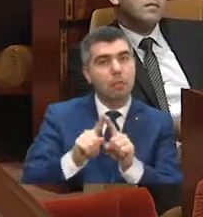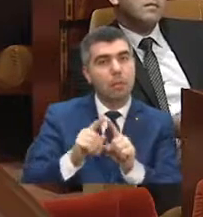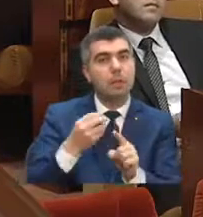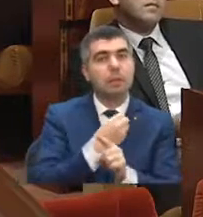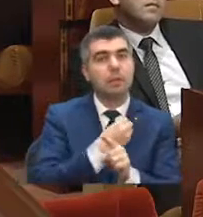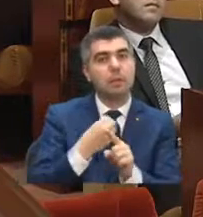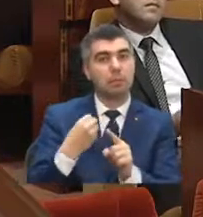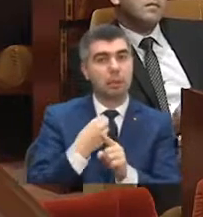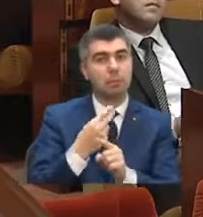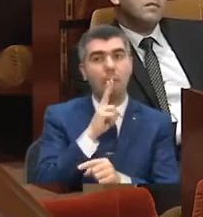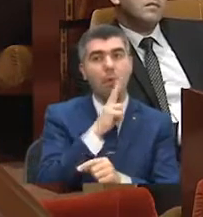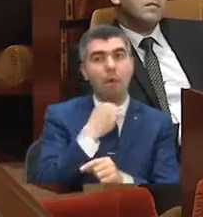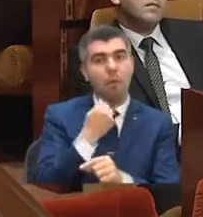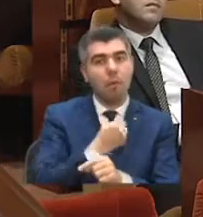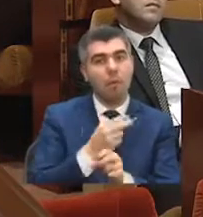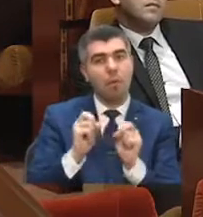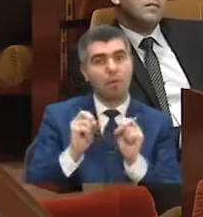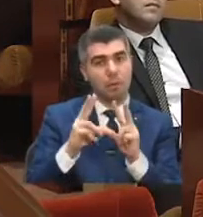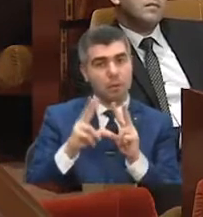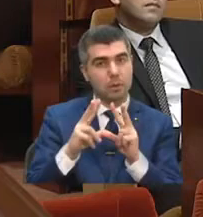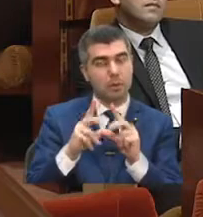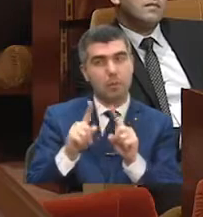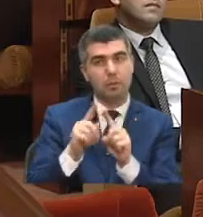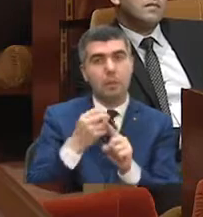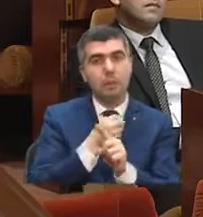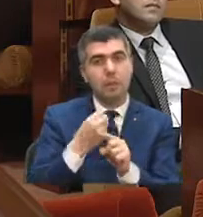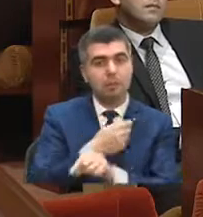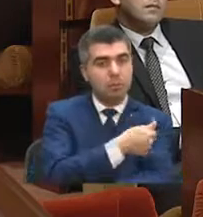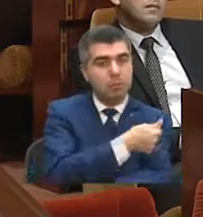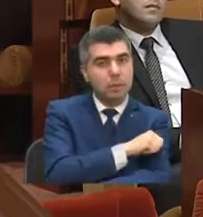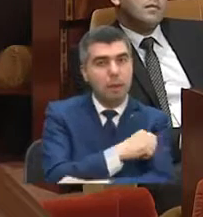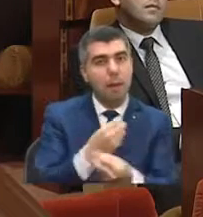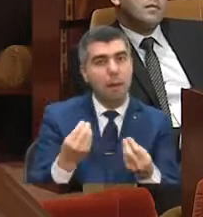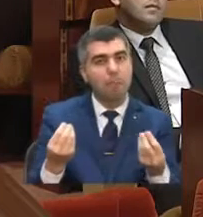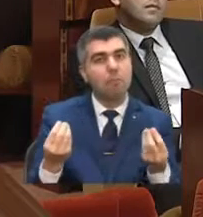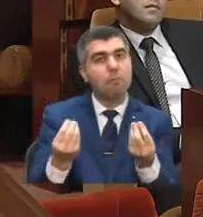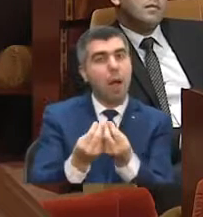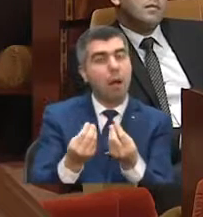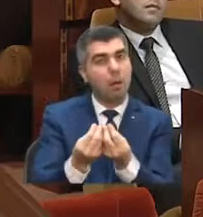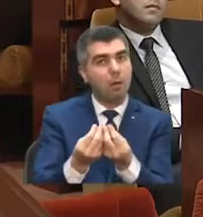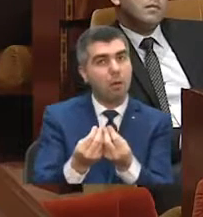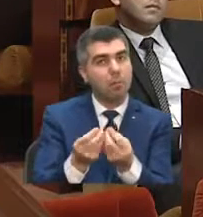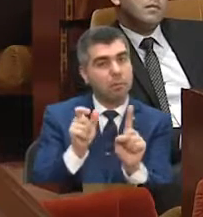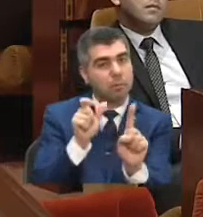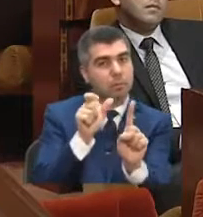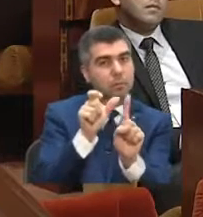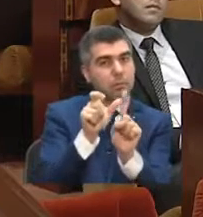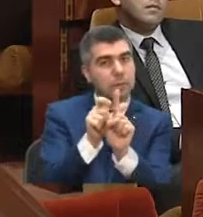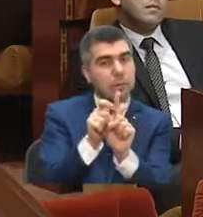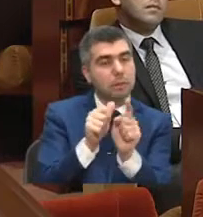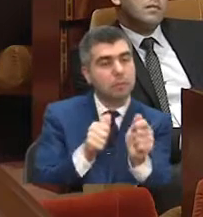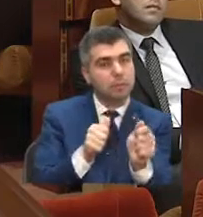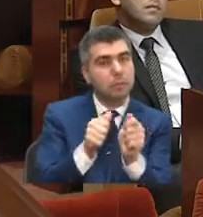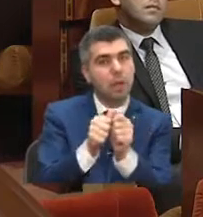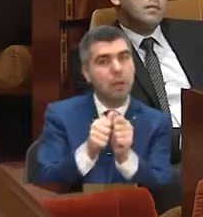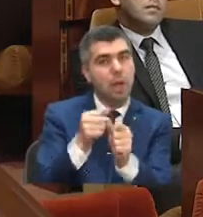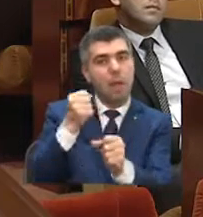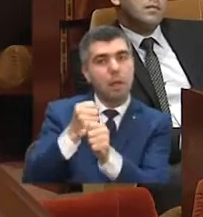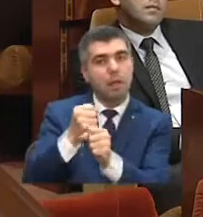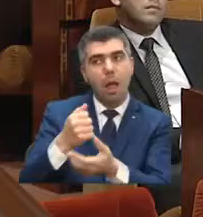العمومي وتفاني الأطباء والممرضين وتابئتهم معكم لخدمة